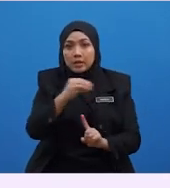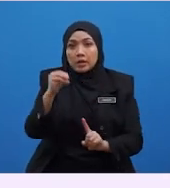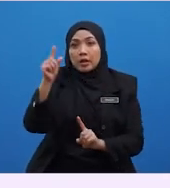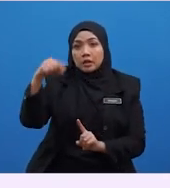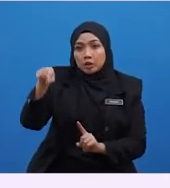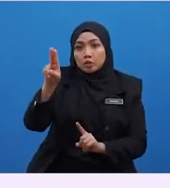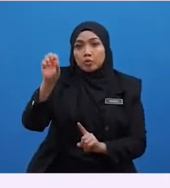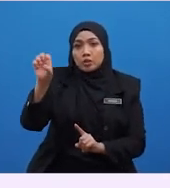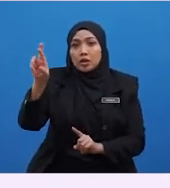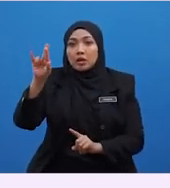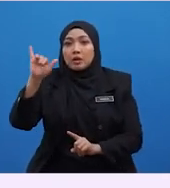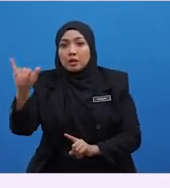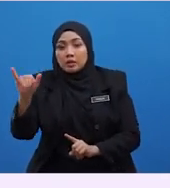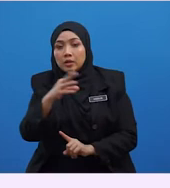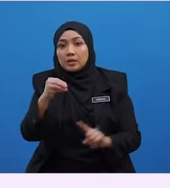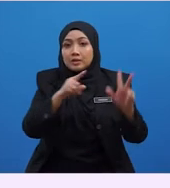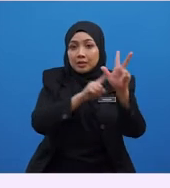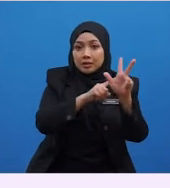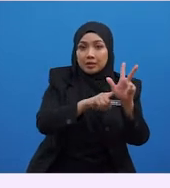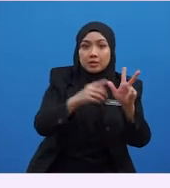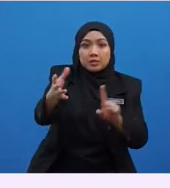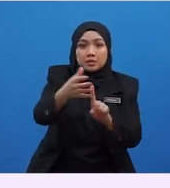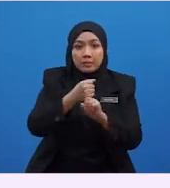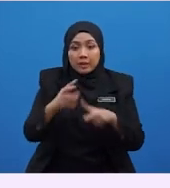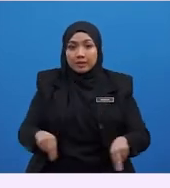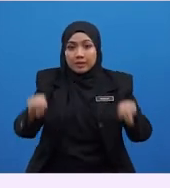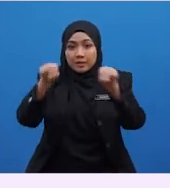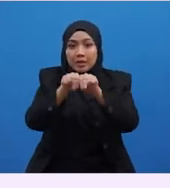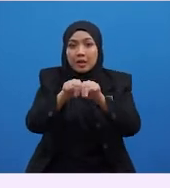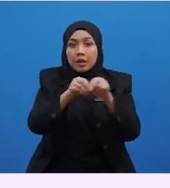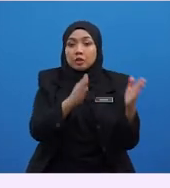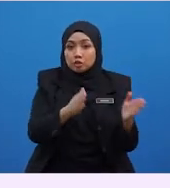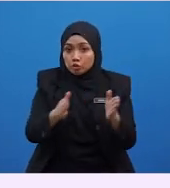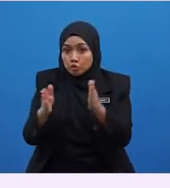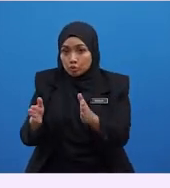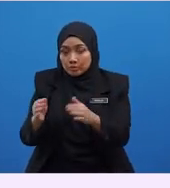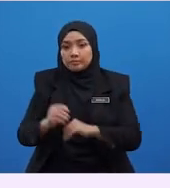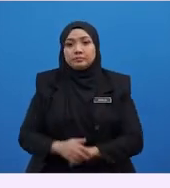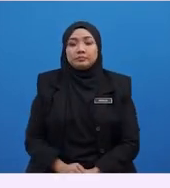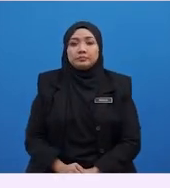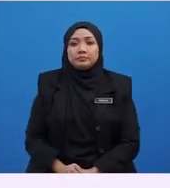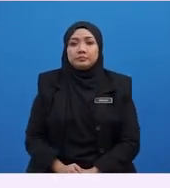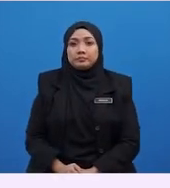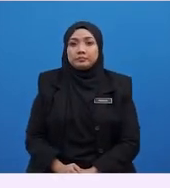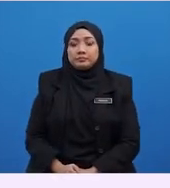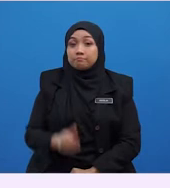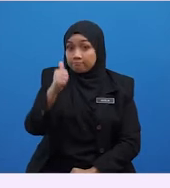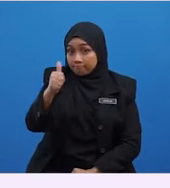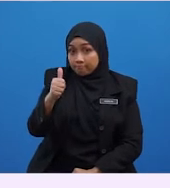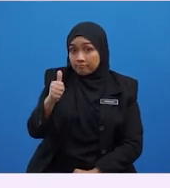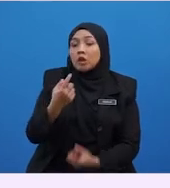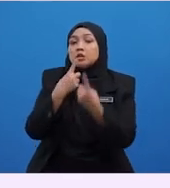Ketiga, mencapai nilai data susunan. Cikgu berikan kamu masa untuk menjawab.